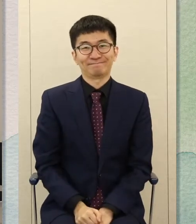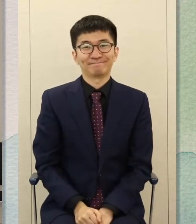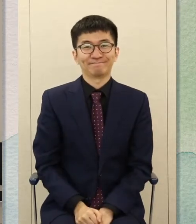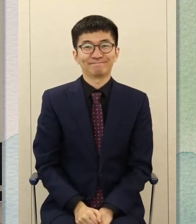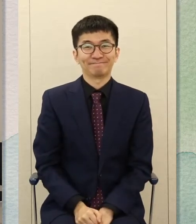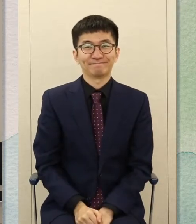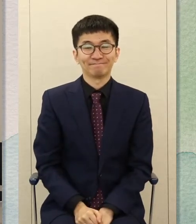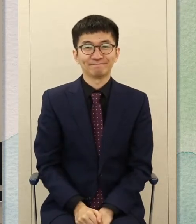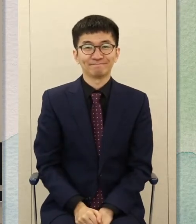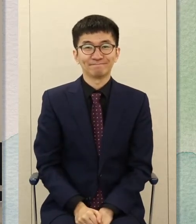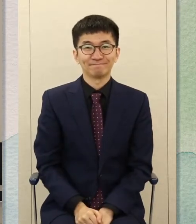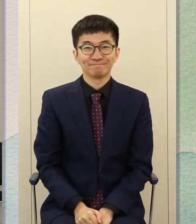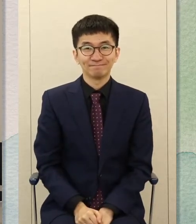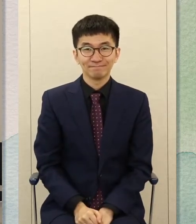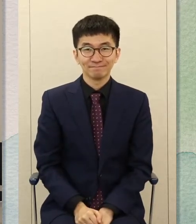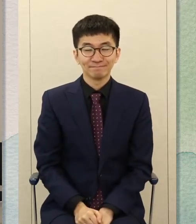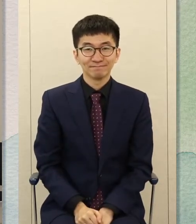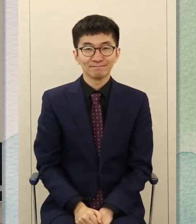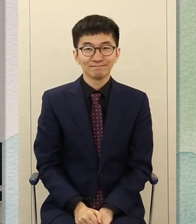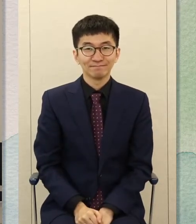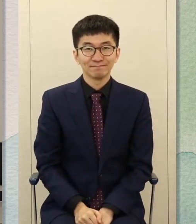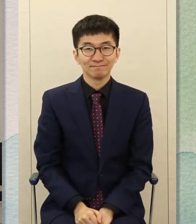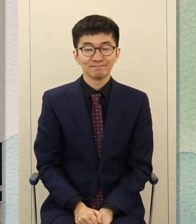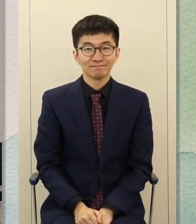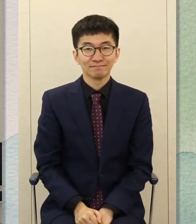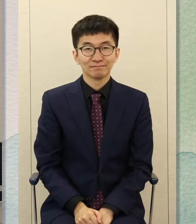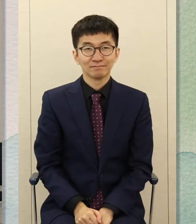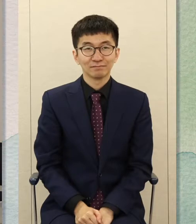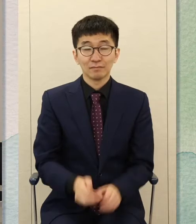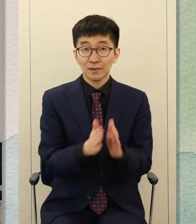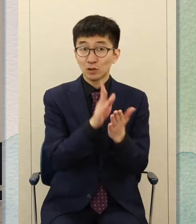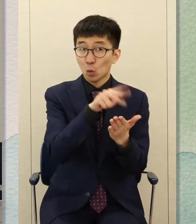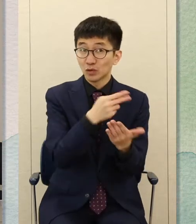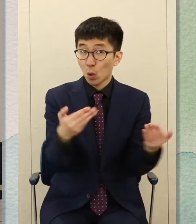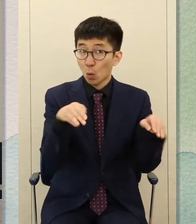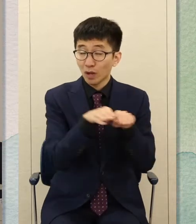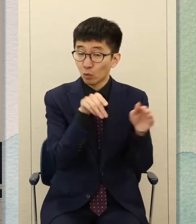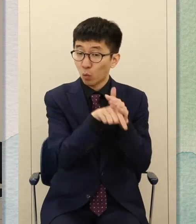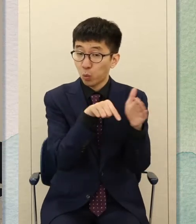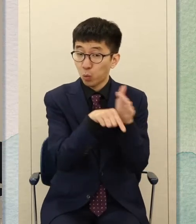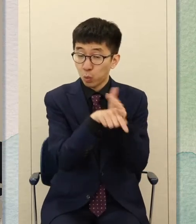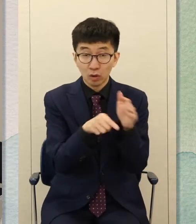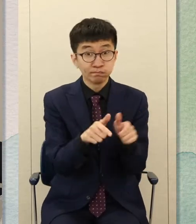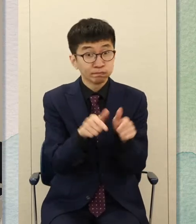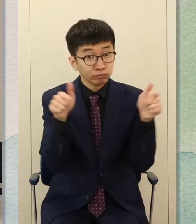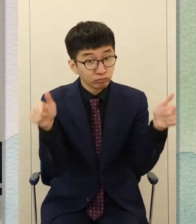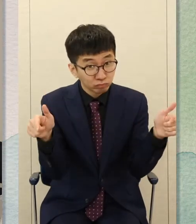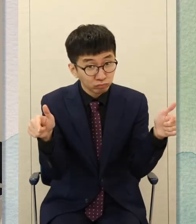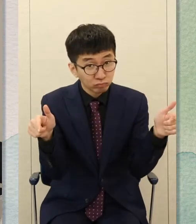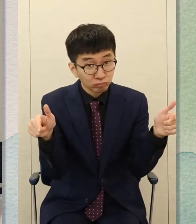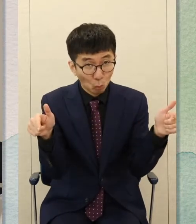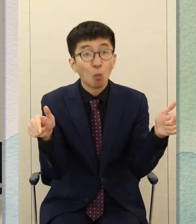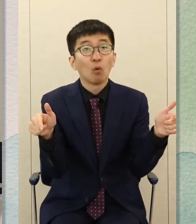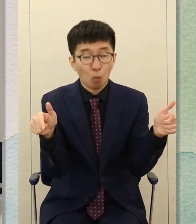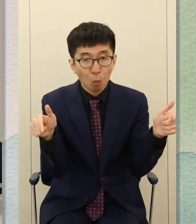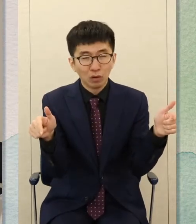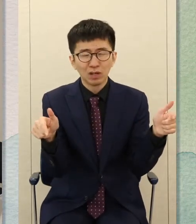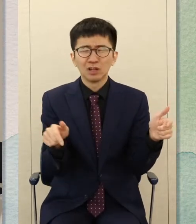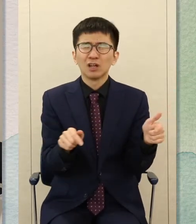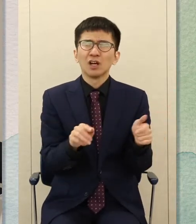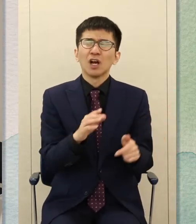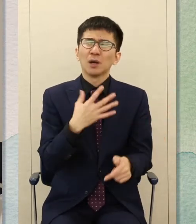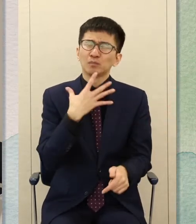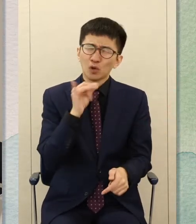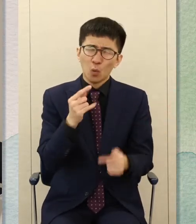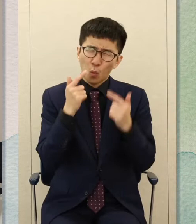예, 그런 게 이제 뭐 도서관 이용이 높아지면 당연히 예, 이건 이제 선후 관계가 분명하진